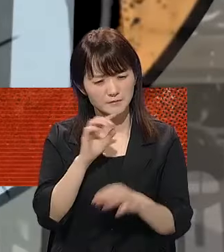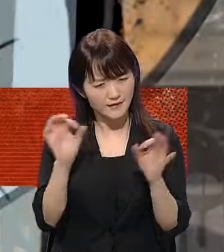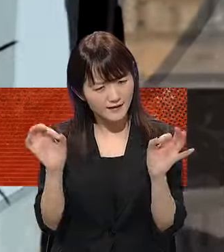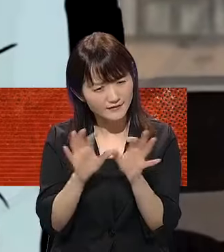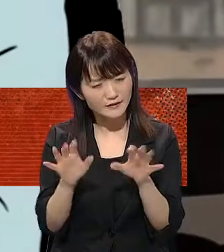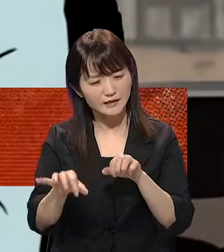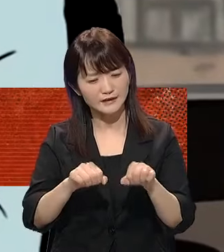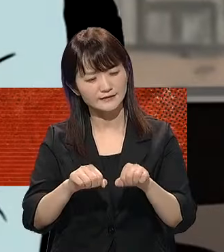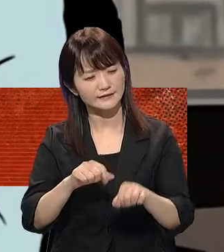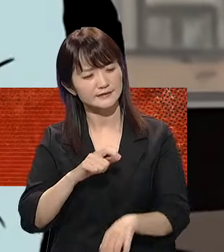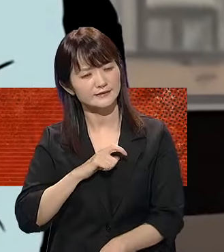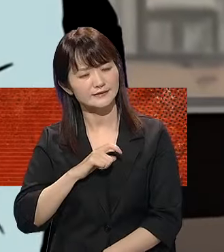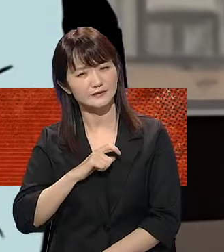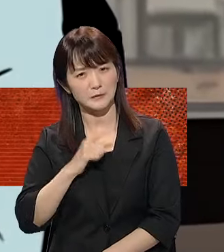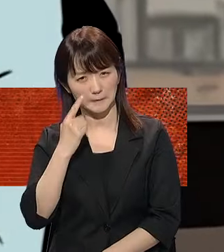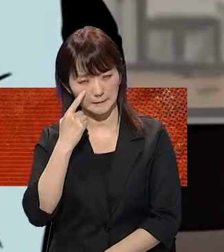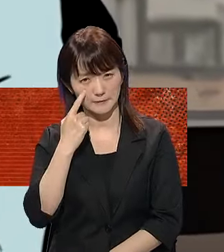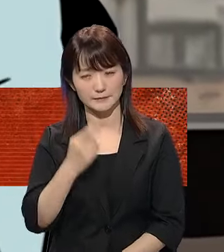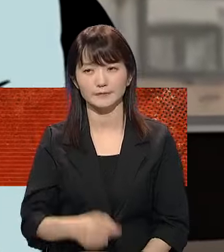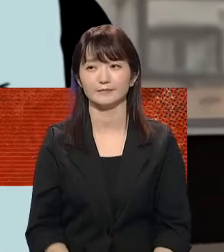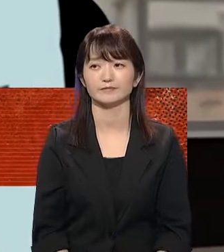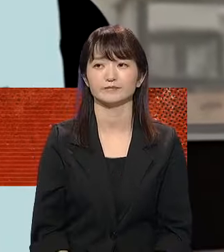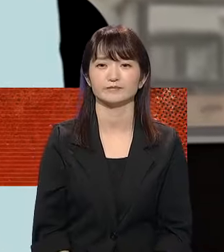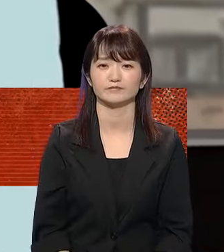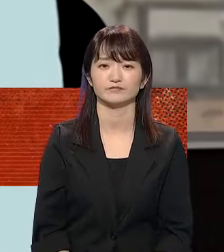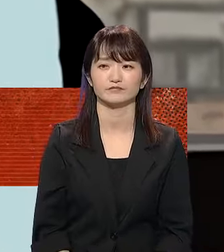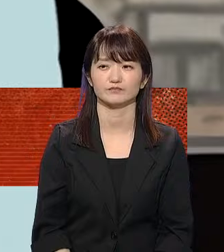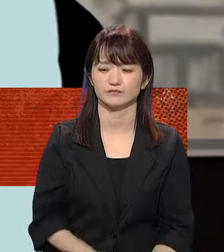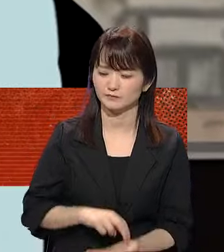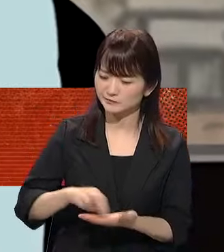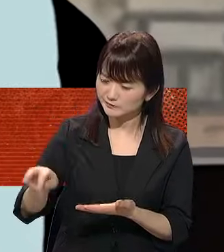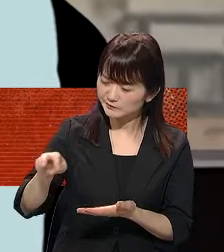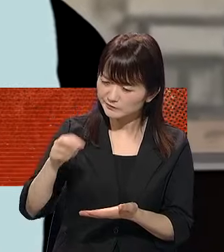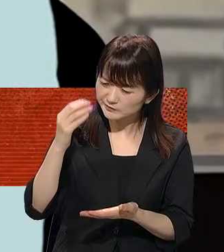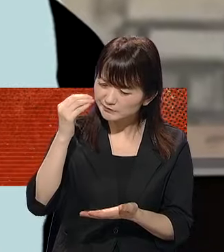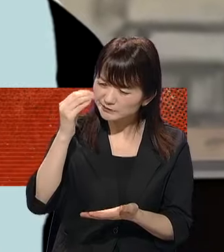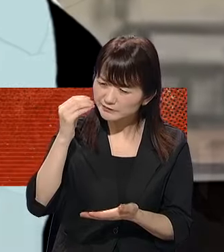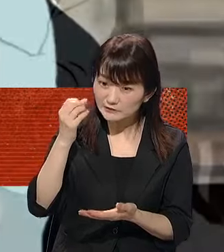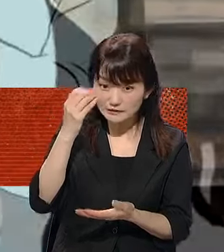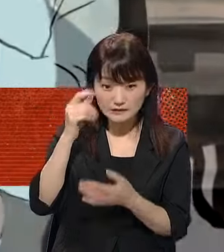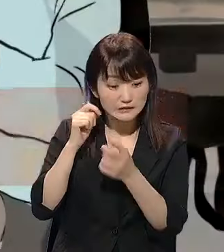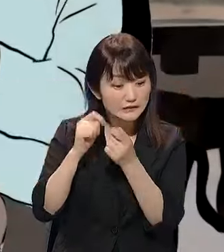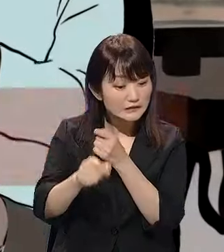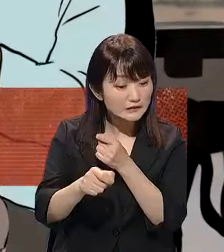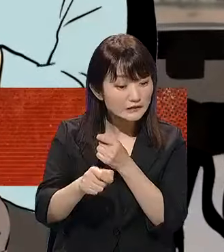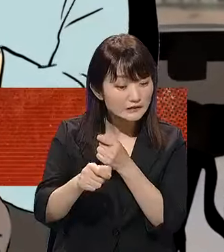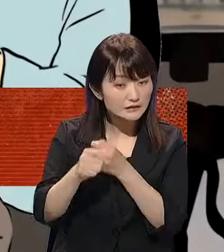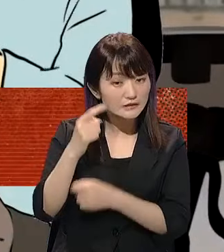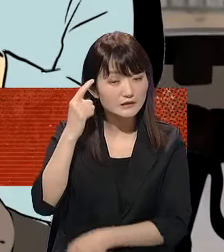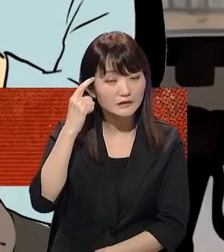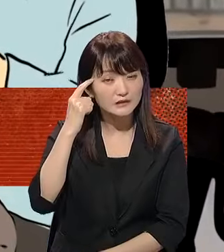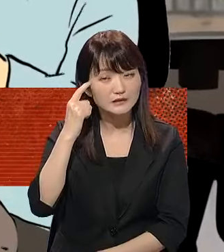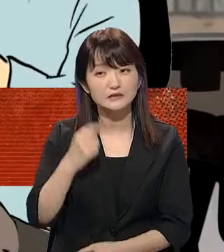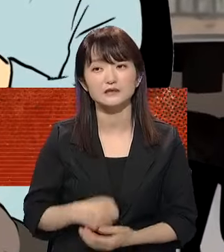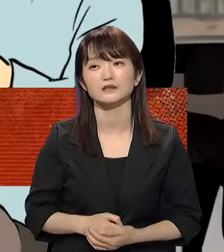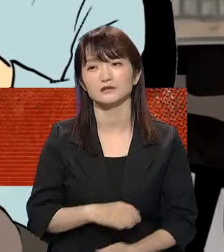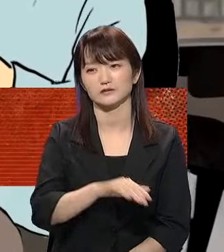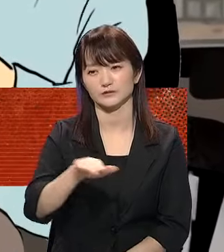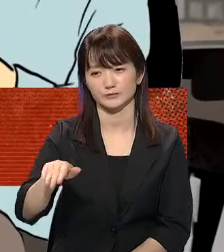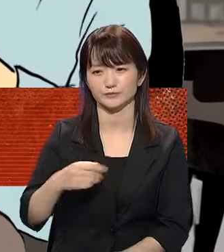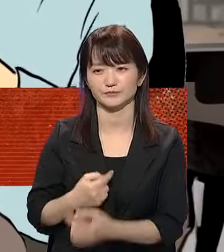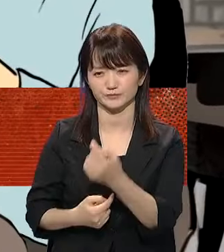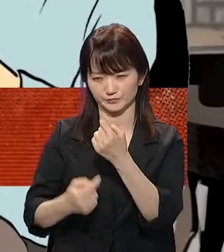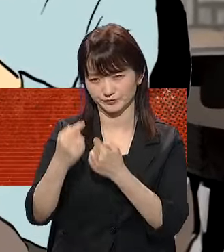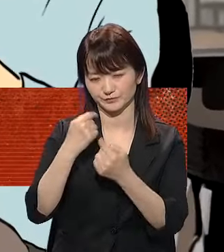때 한번 의심하라는데 어쨌든 간에 이게 좀 의심스러워서 신종 사기 아니냐 요거 생각이 들어서 저희한테